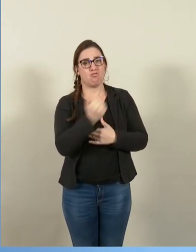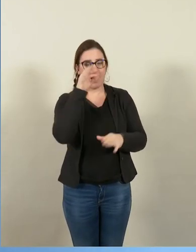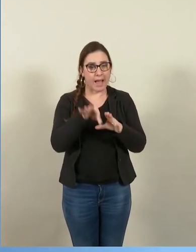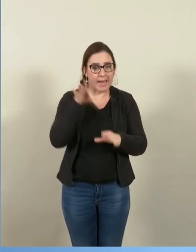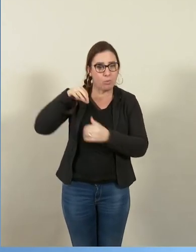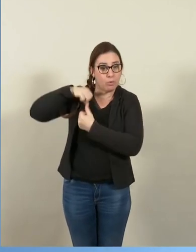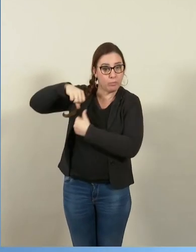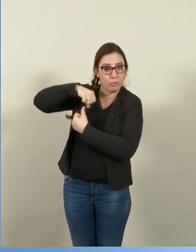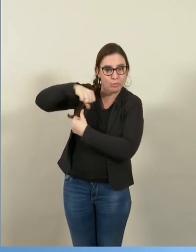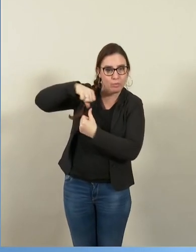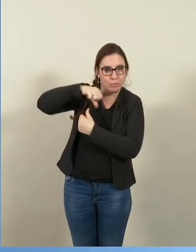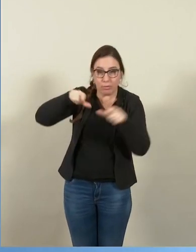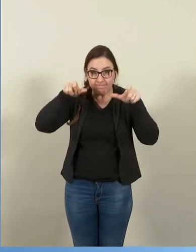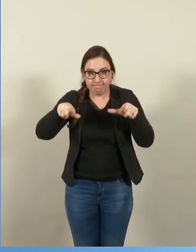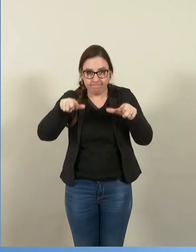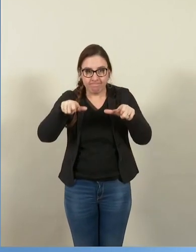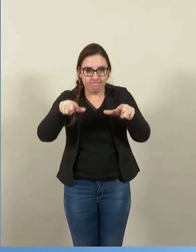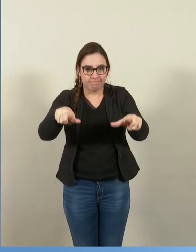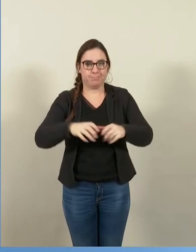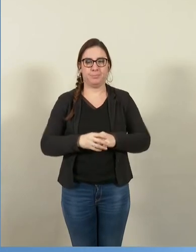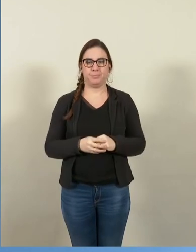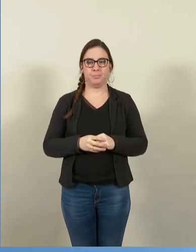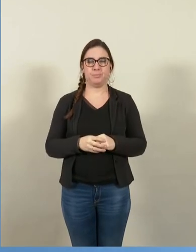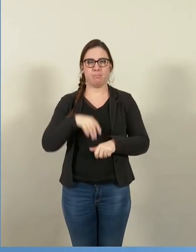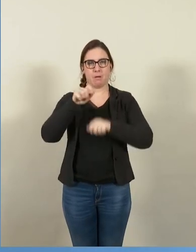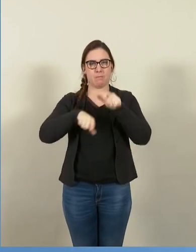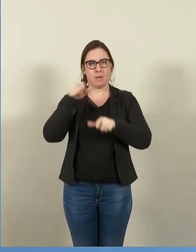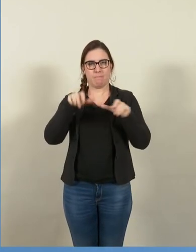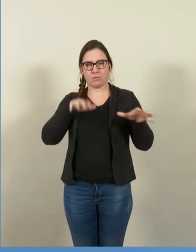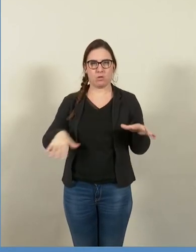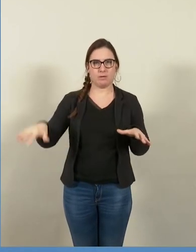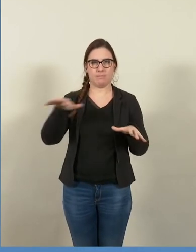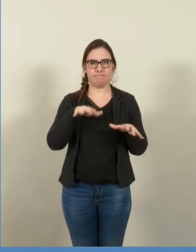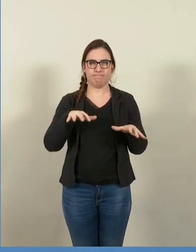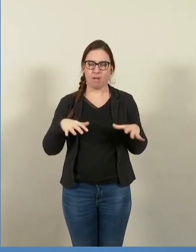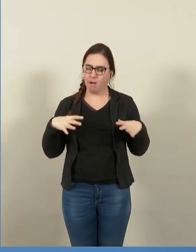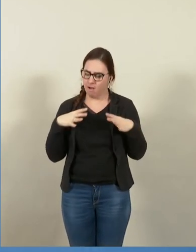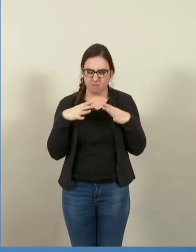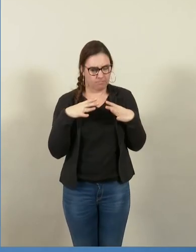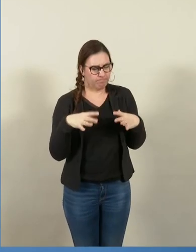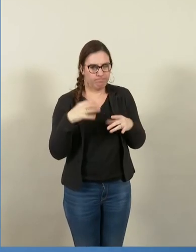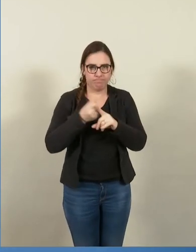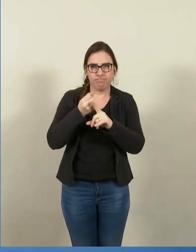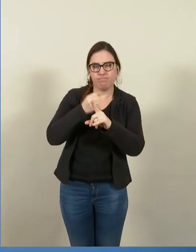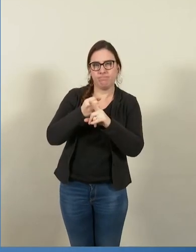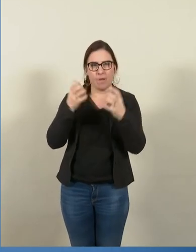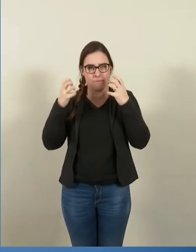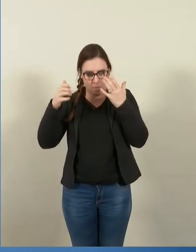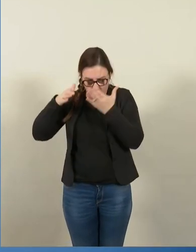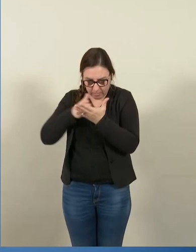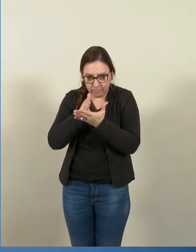succédés pour suivre ce projet toutes ces personnes ont mis un cœur à l'ouvrage pour trouver la voie de